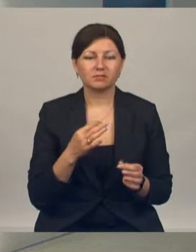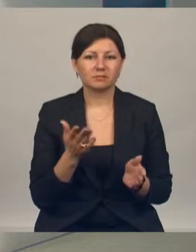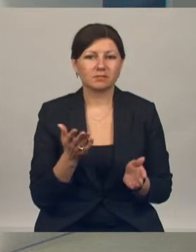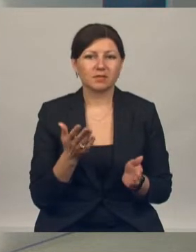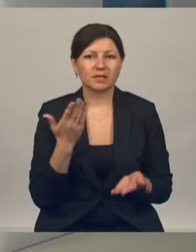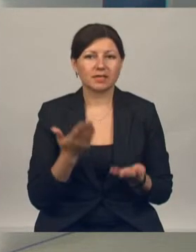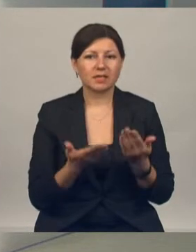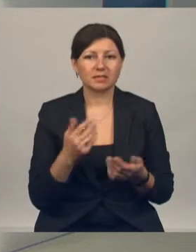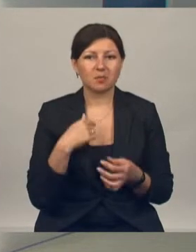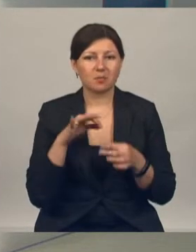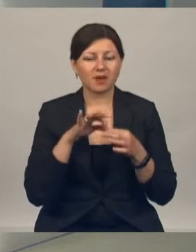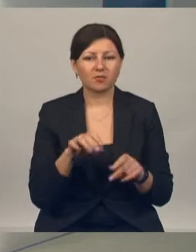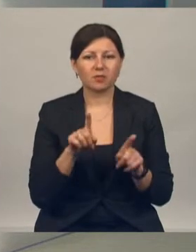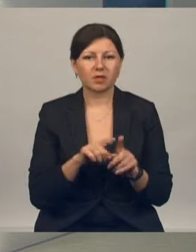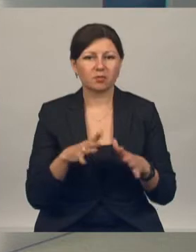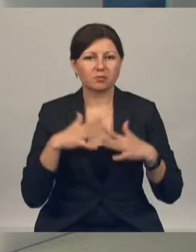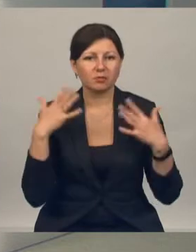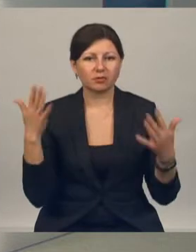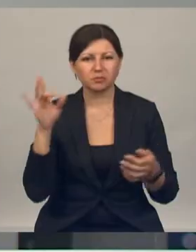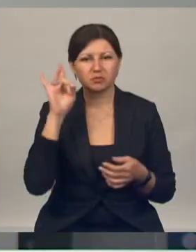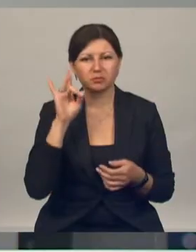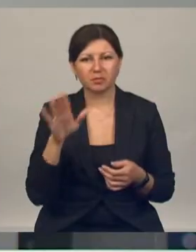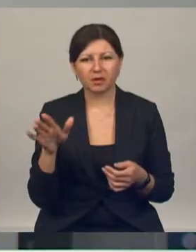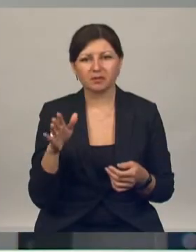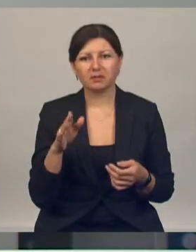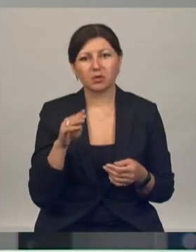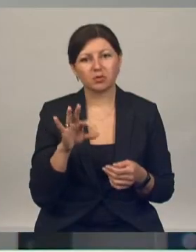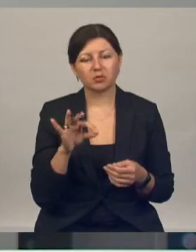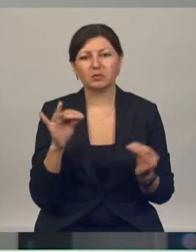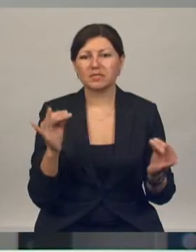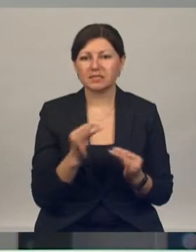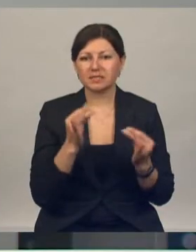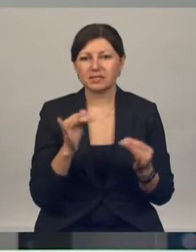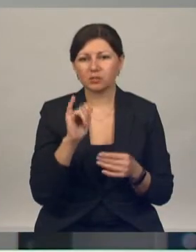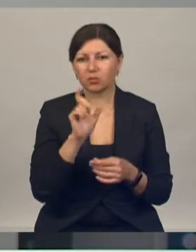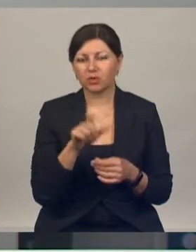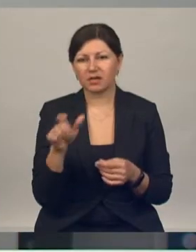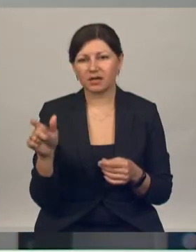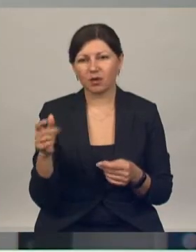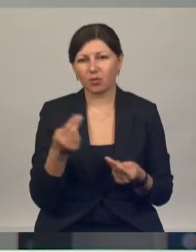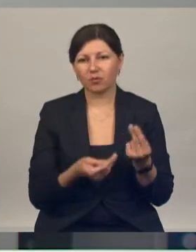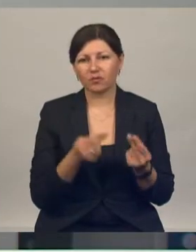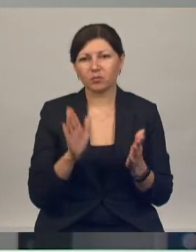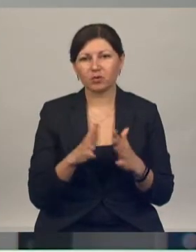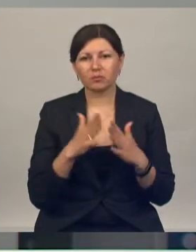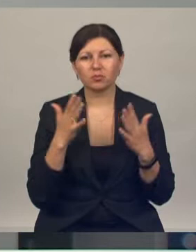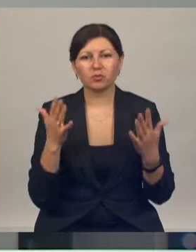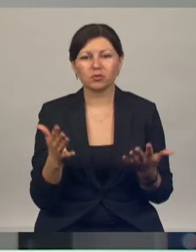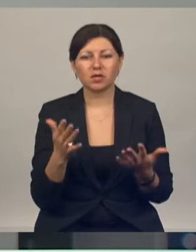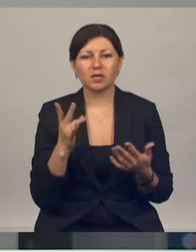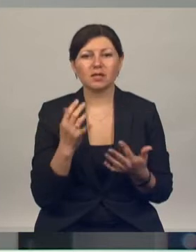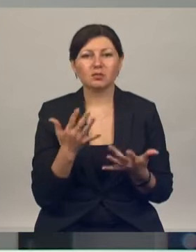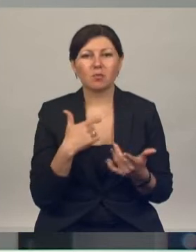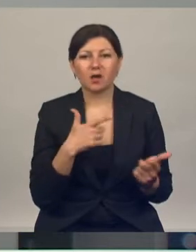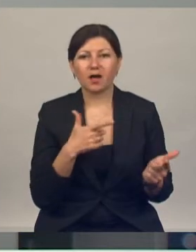что если мы проводим такой масштабный чемпионат, то интерес у игроков будет больше, да? Насколько мы